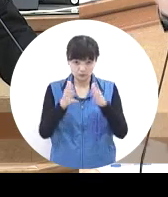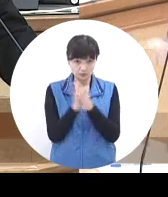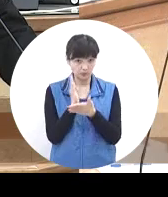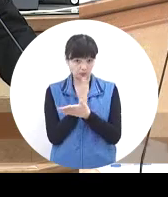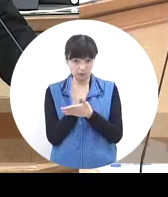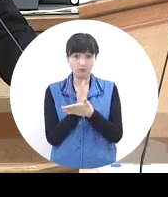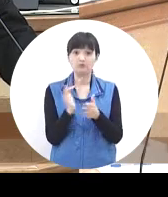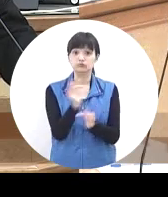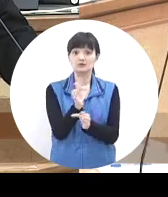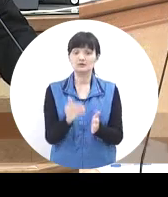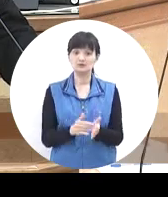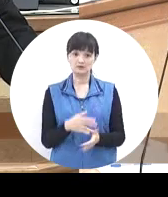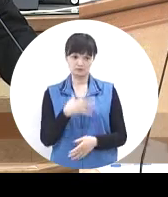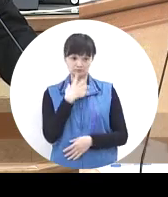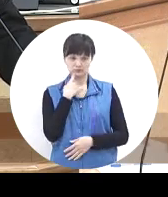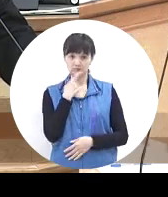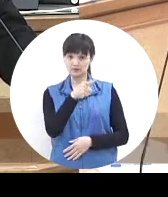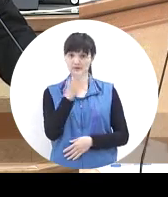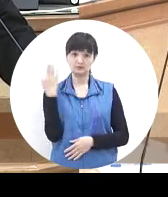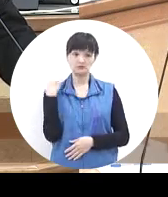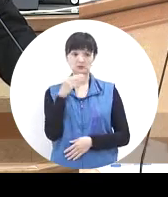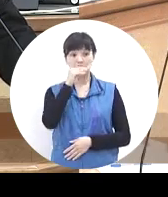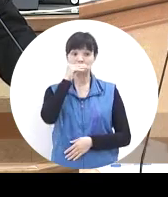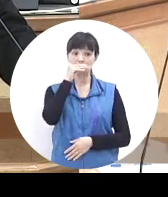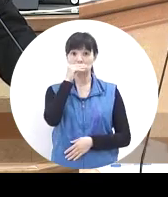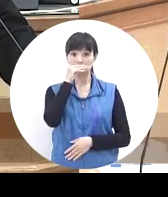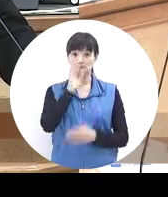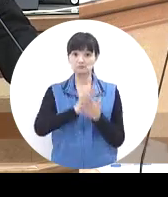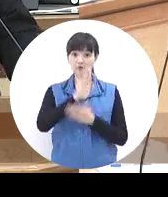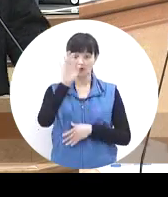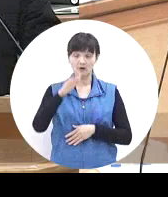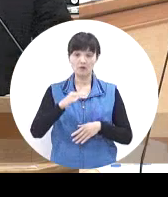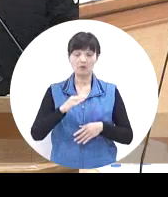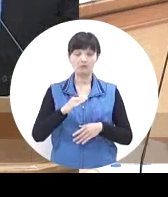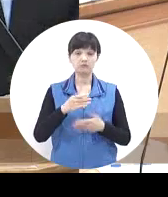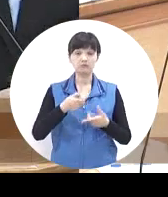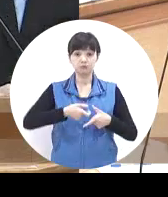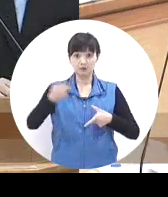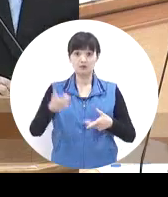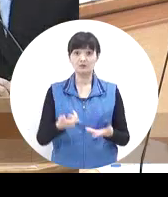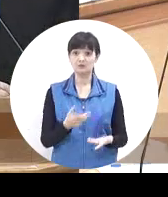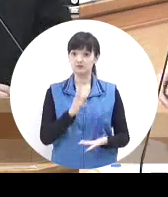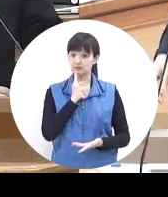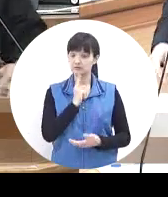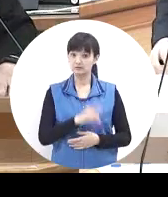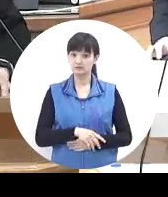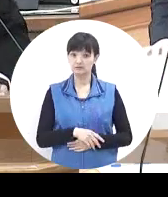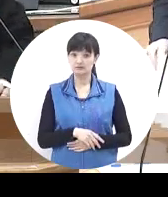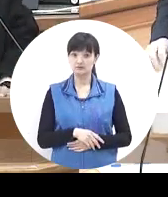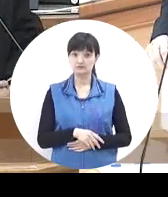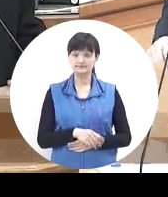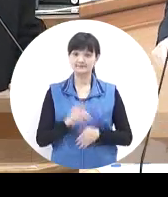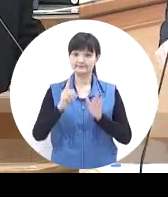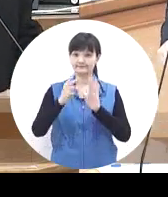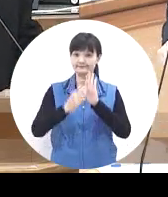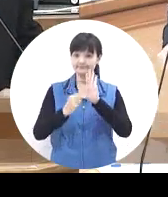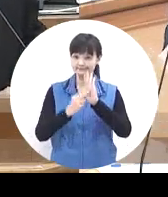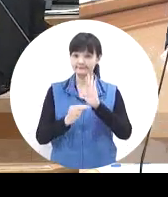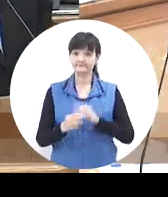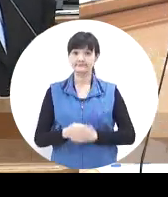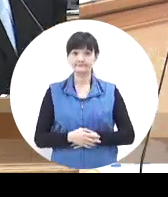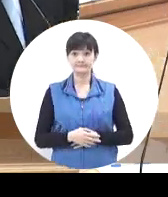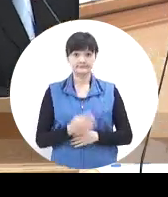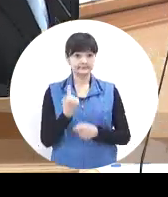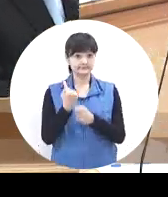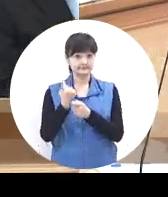欸、对我们情何以堪？这个部分是不是可以稍微解释一下？ 是，我还是简单说明一下，就是说，其实从